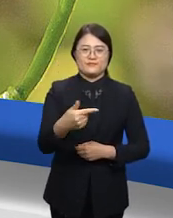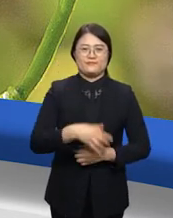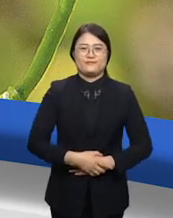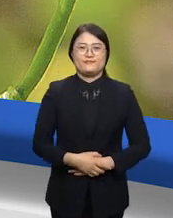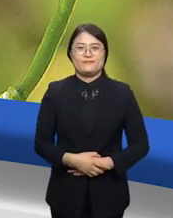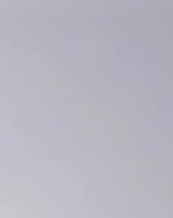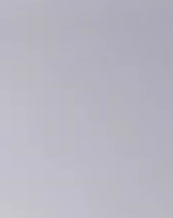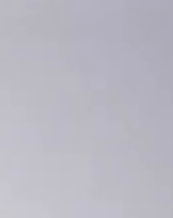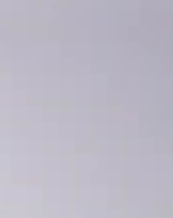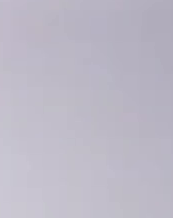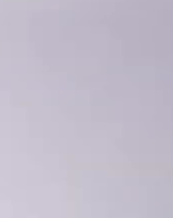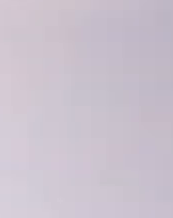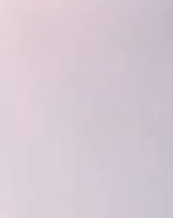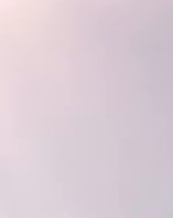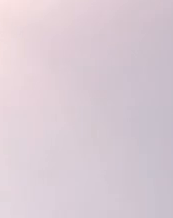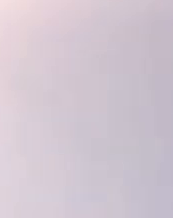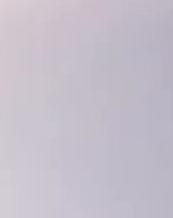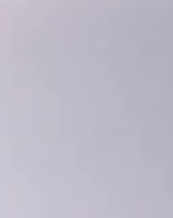회장입니다.